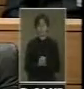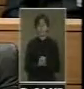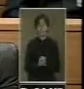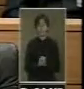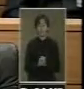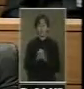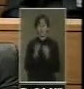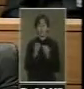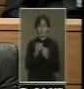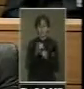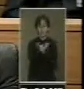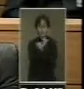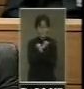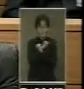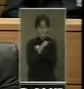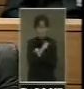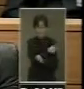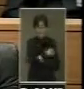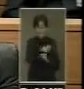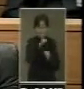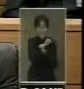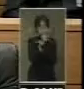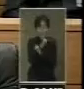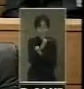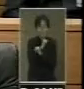ศรีวิชัยวันนี้ไปดูให้ได้สิครับ